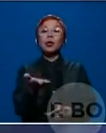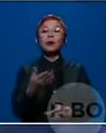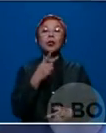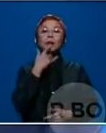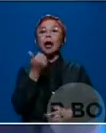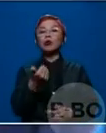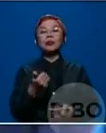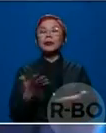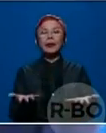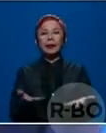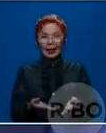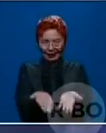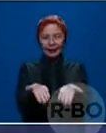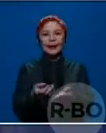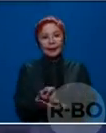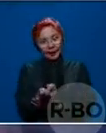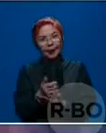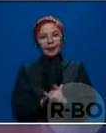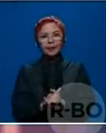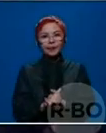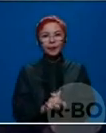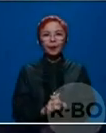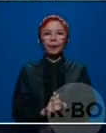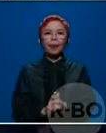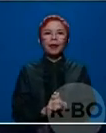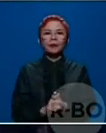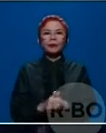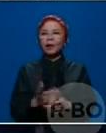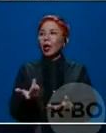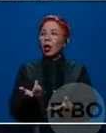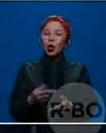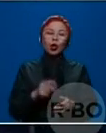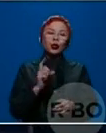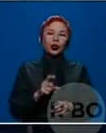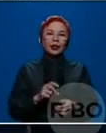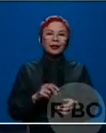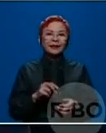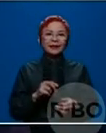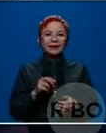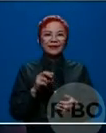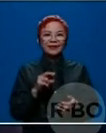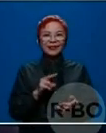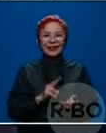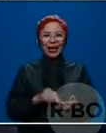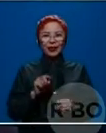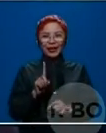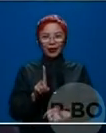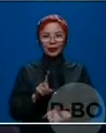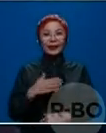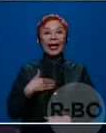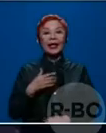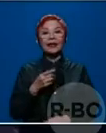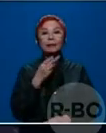1 Seteng menit untuk plasl nomor 1 pertanyaan saya